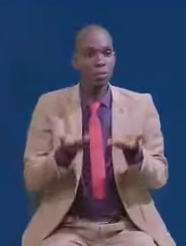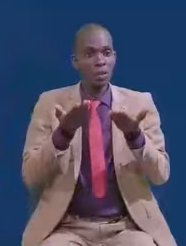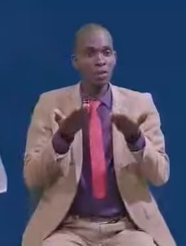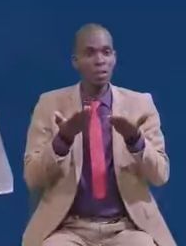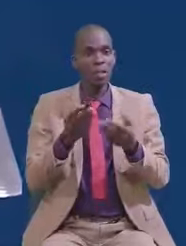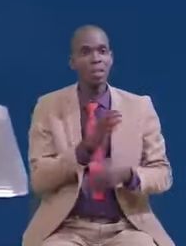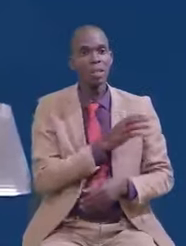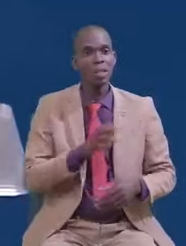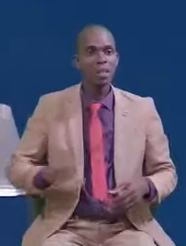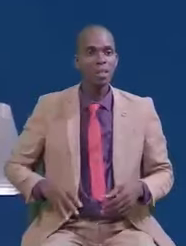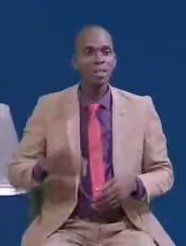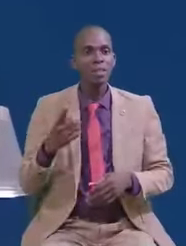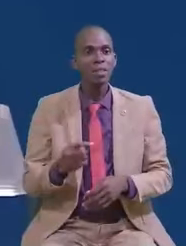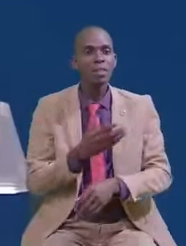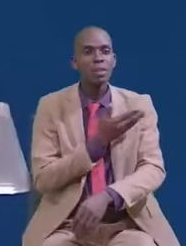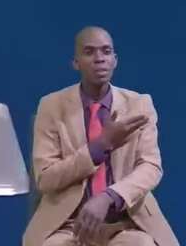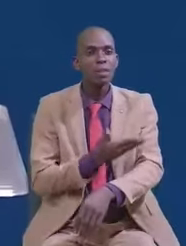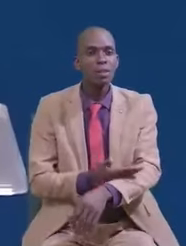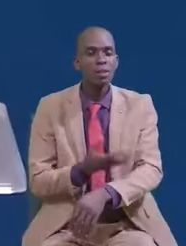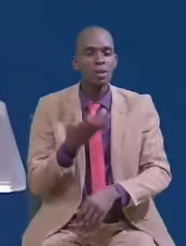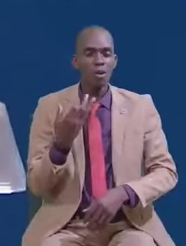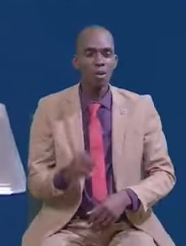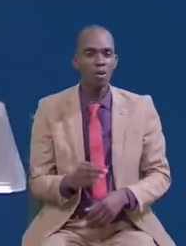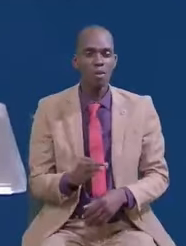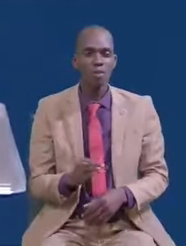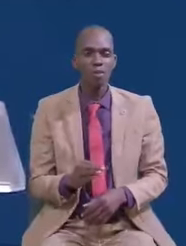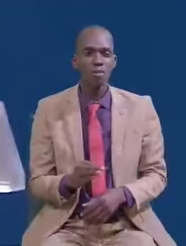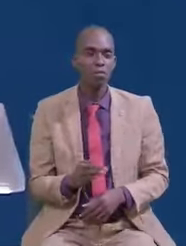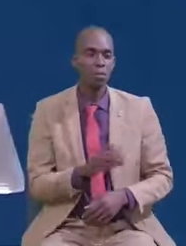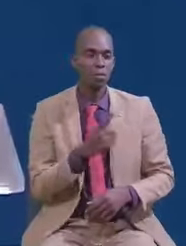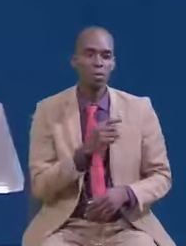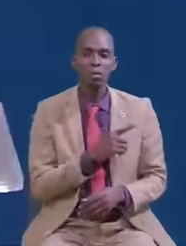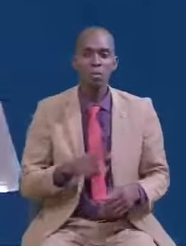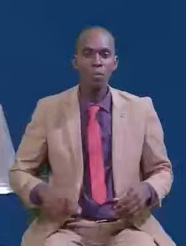Nous avons le bras du Seigneur, le Christ qui soutient.